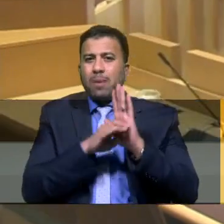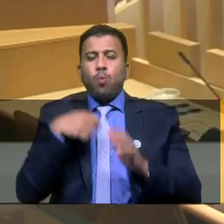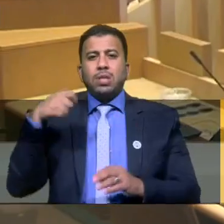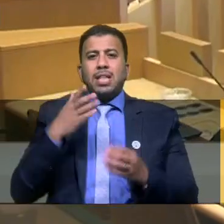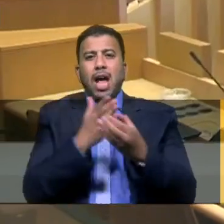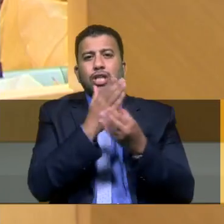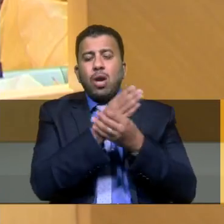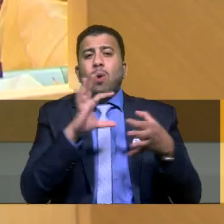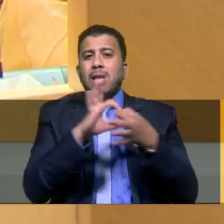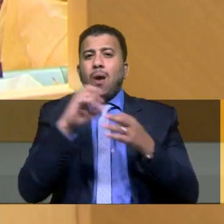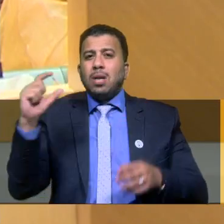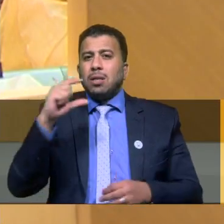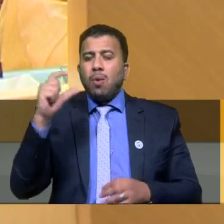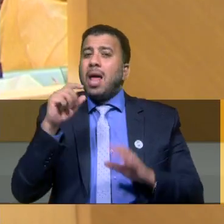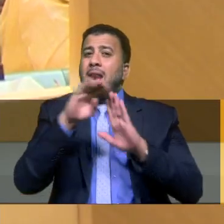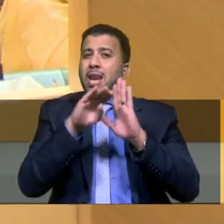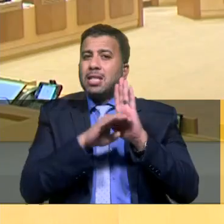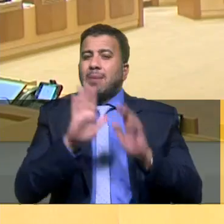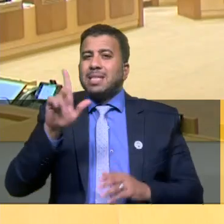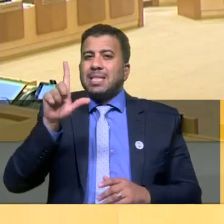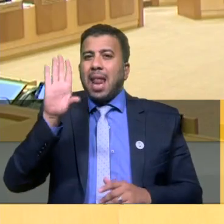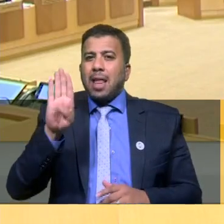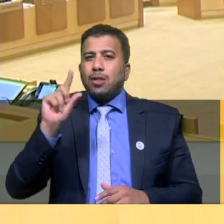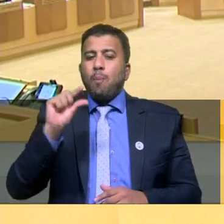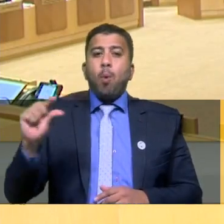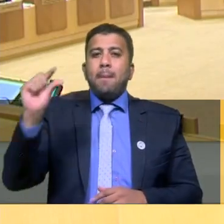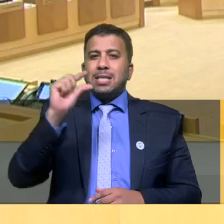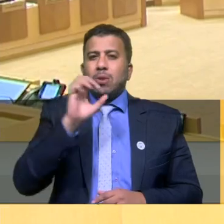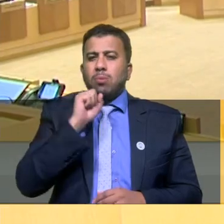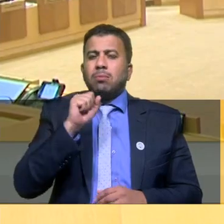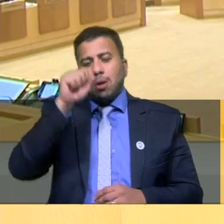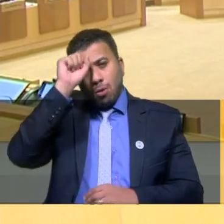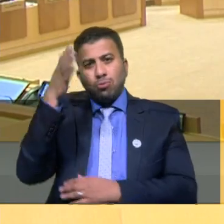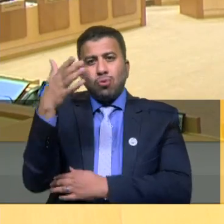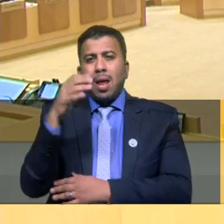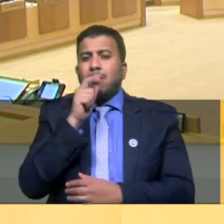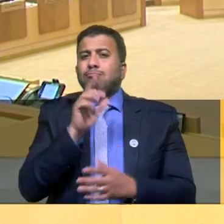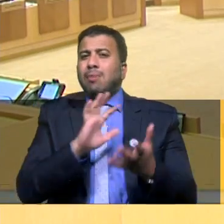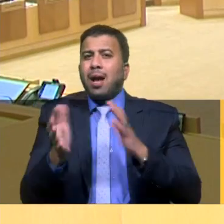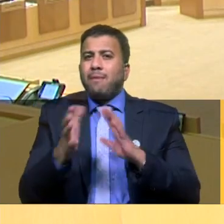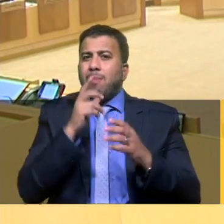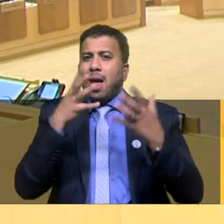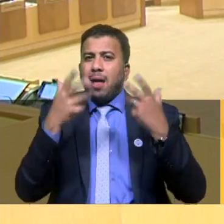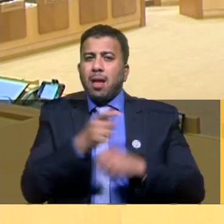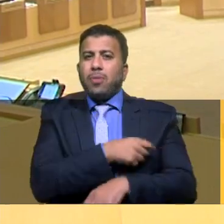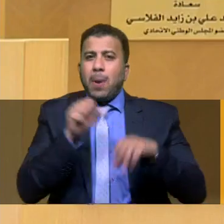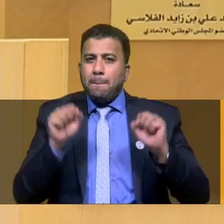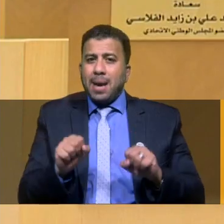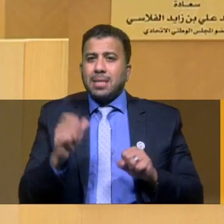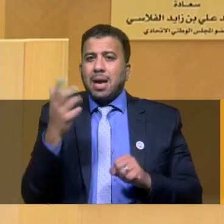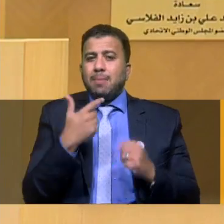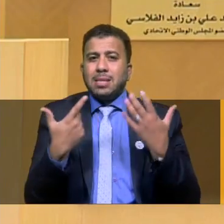وتنظيم وزارة الخارجية والتعاون الدولية ونظام السلك الدبلوماسي والقنصلية. ويجه عدد من أعضاء